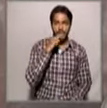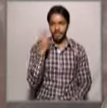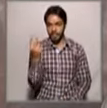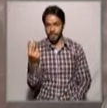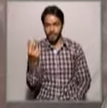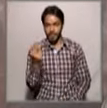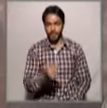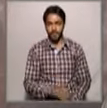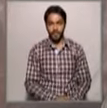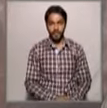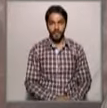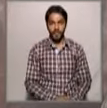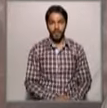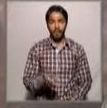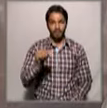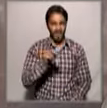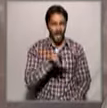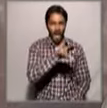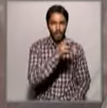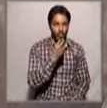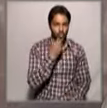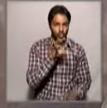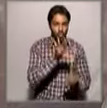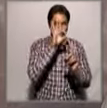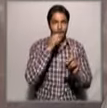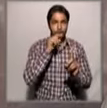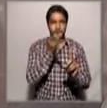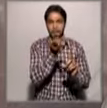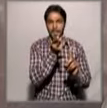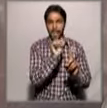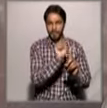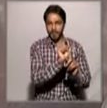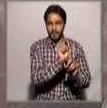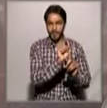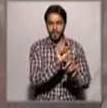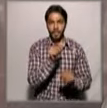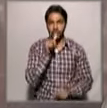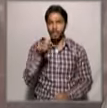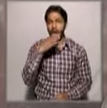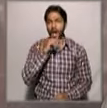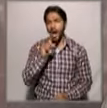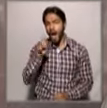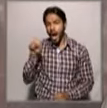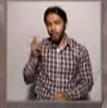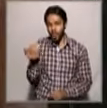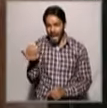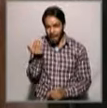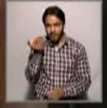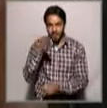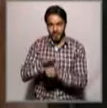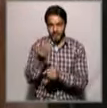البنات. إيه؟ ومرات الأخ مش في حياته. عمل إيه يا أم محمد؟ معلش أنا آسف. نعم؟ في حياته عمل إيه